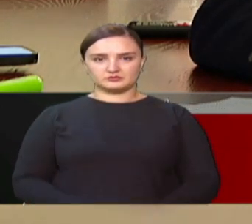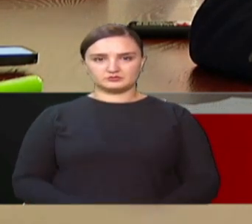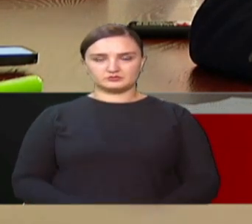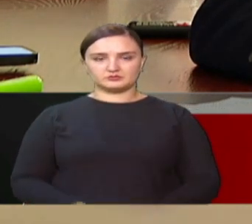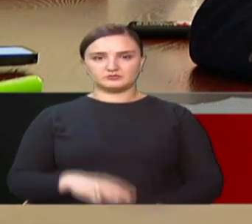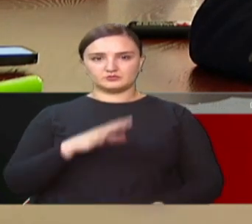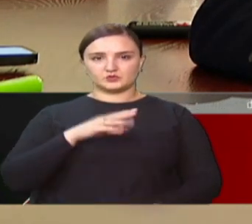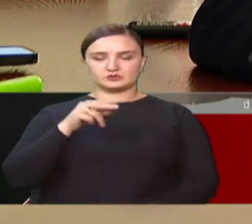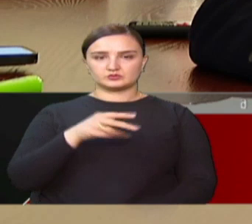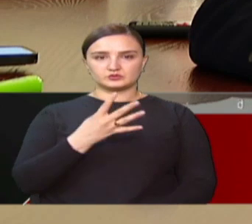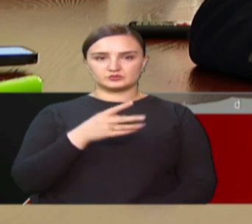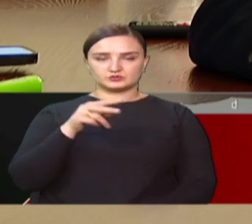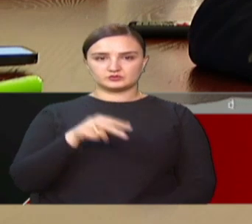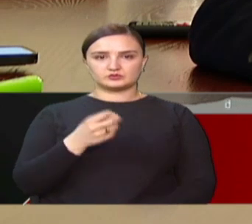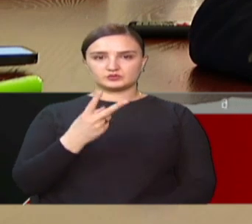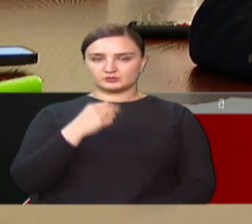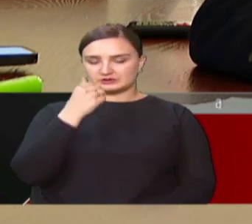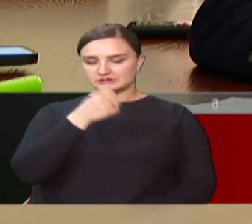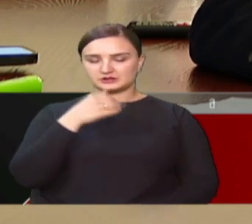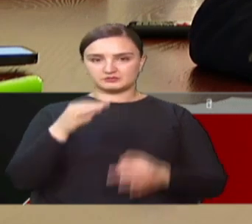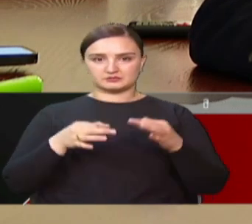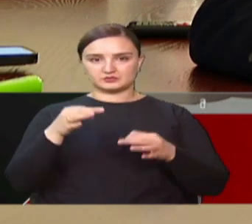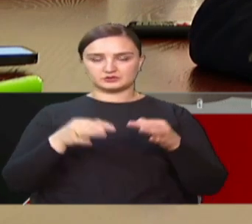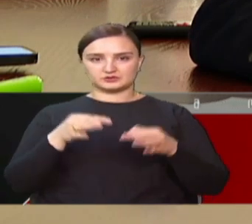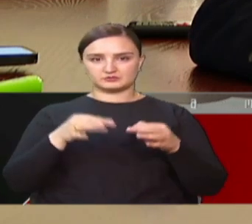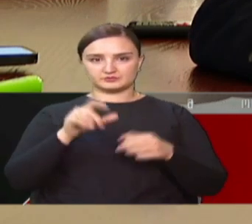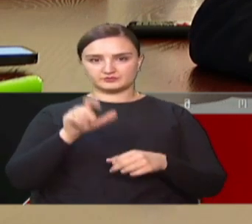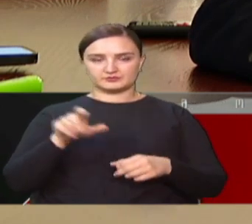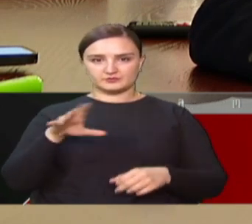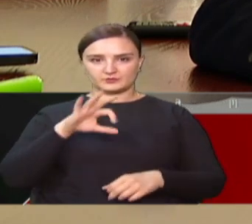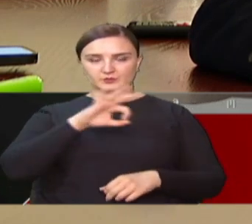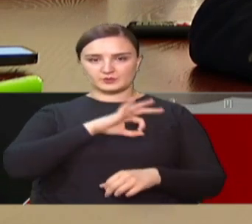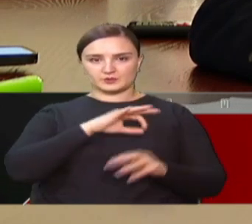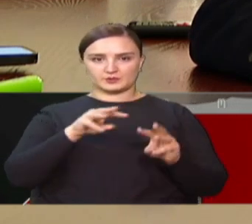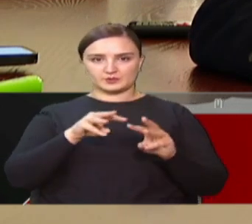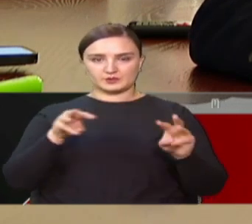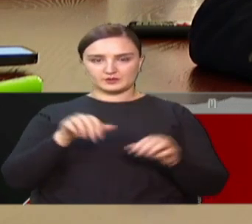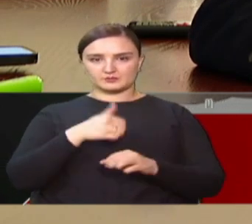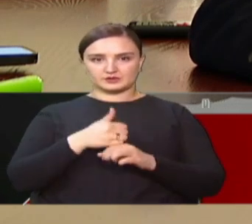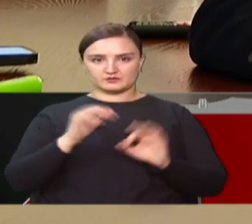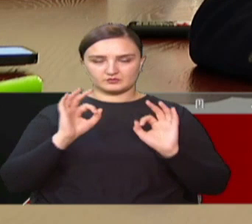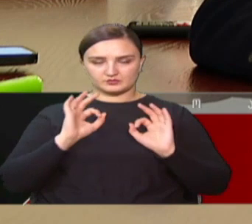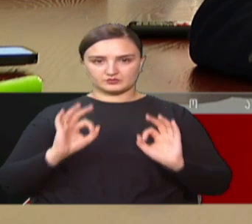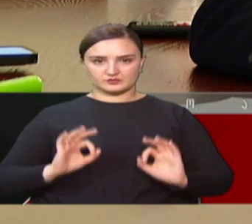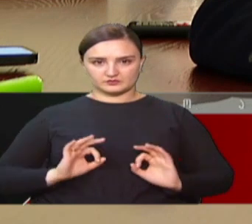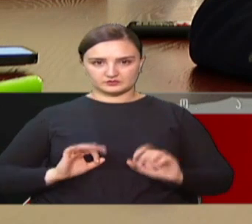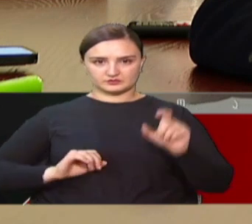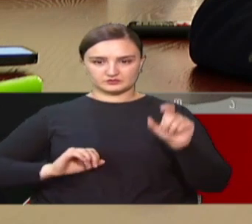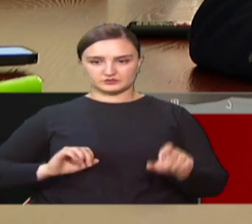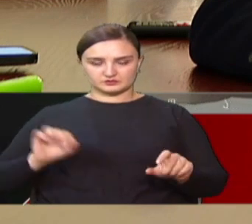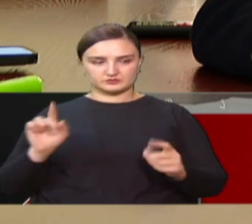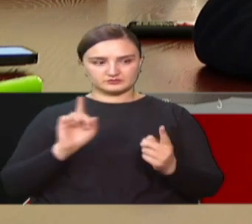2012 წლებში, როდესაც მოსამართლეები ეახლებოდნენ ხოლმე იუსტიციის მინისტრს, იგივე მთავარ პროკურორს და